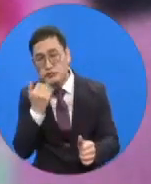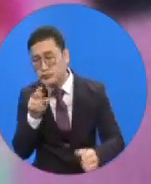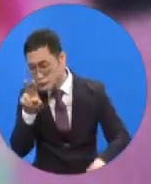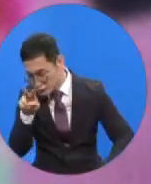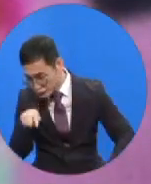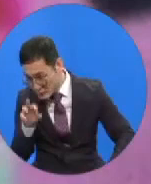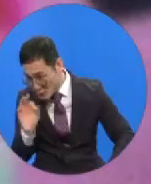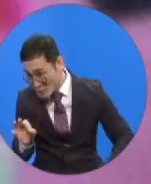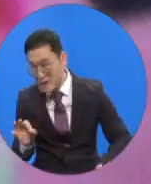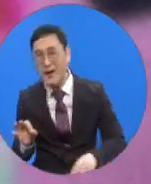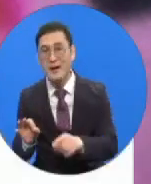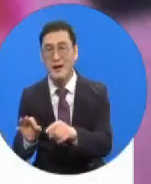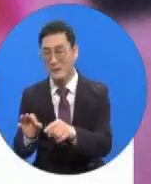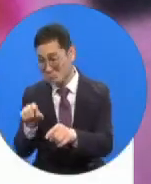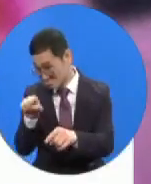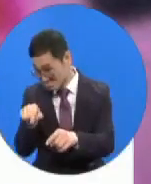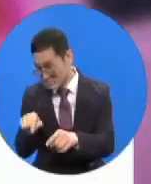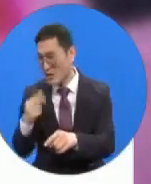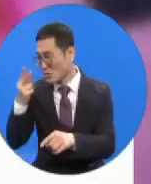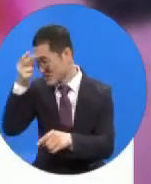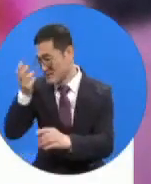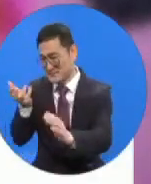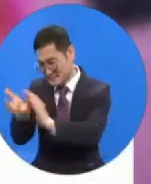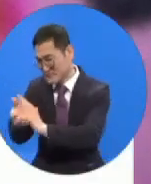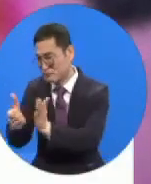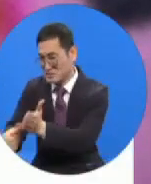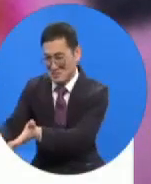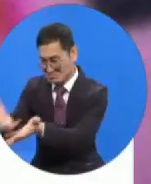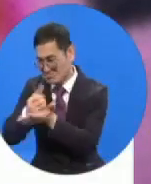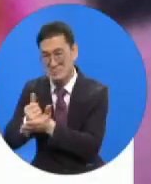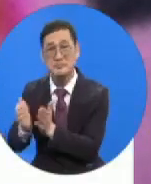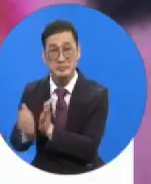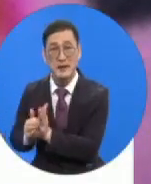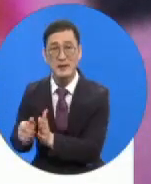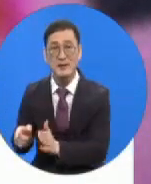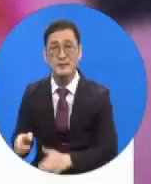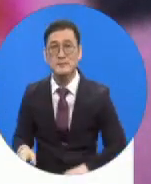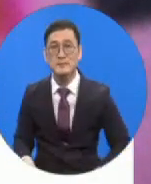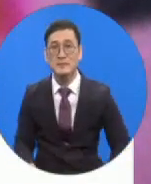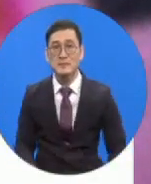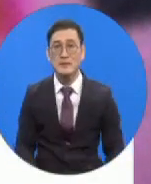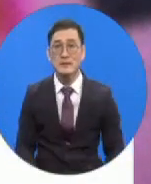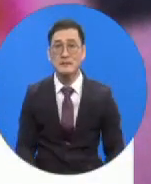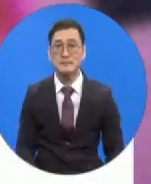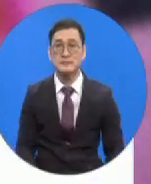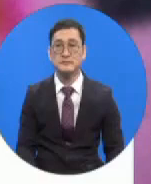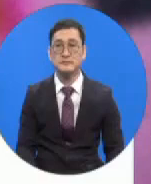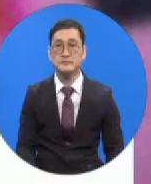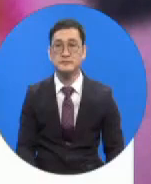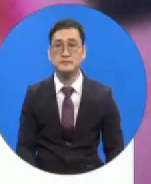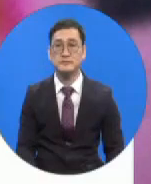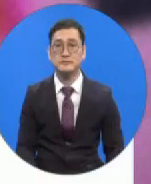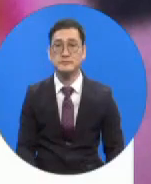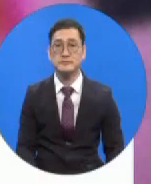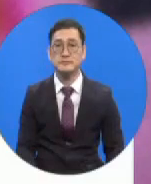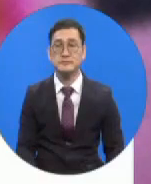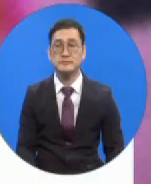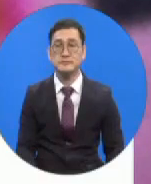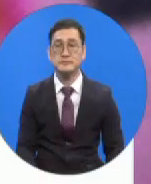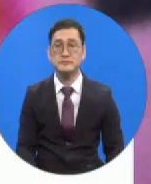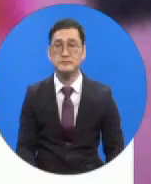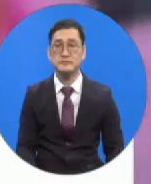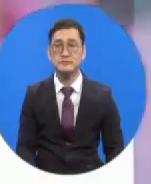휴대폰까지 압수수색 당했다고 하는데 일단 김봉현 씨의 진술이 있었고 조사할 필요성이 있었으니까 영장은 나온 것 같아요. 근데